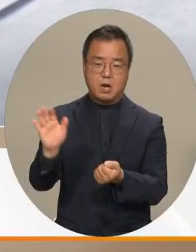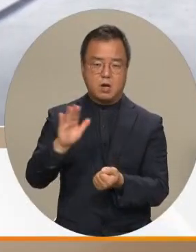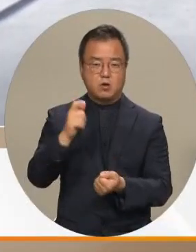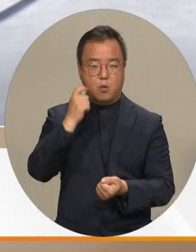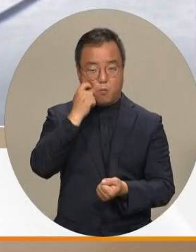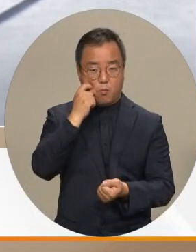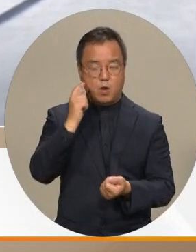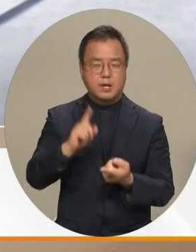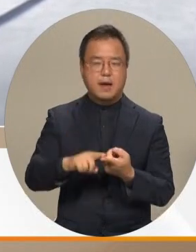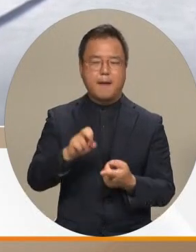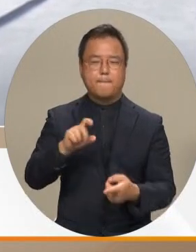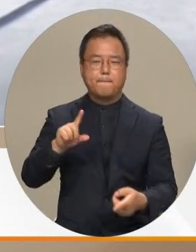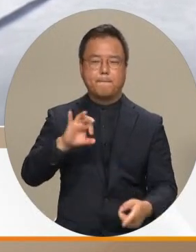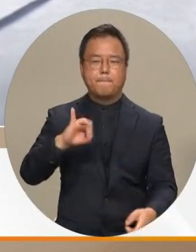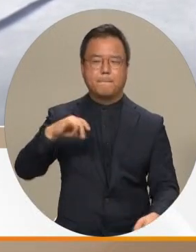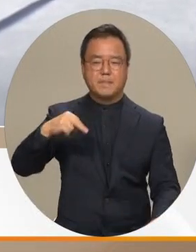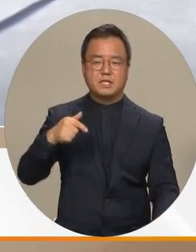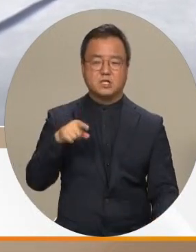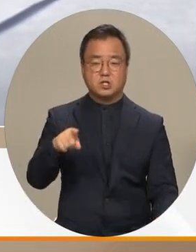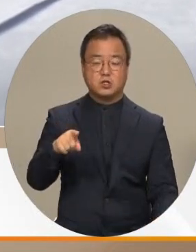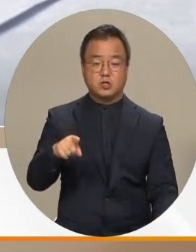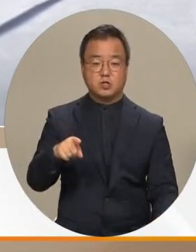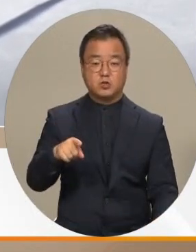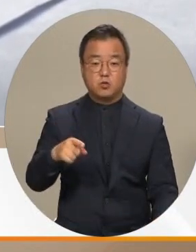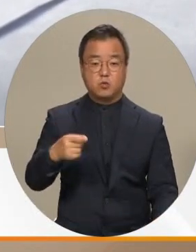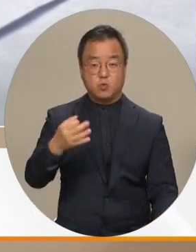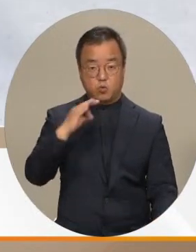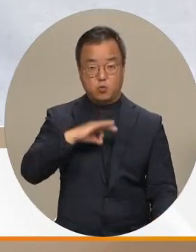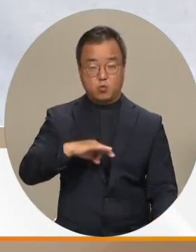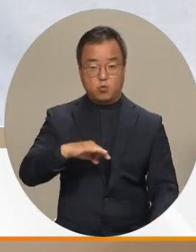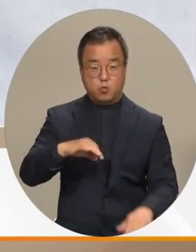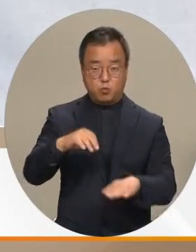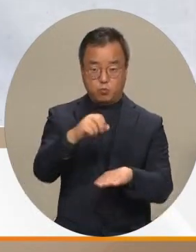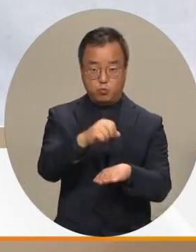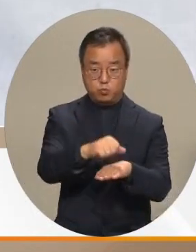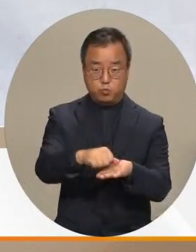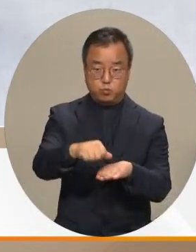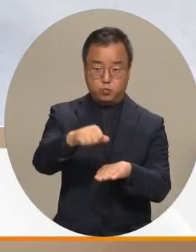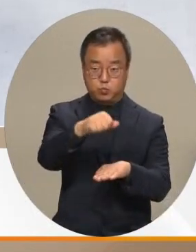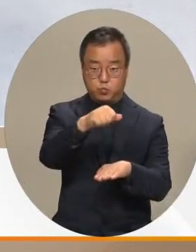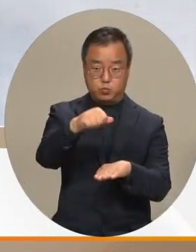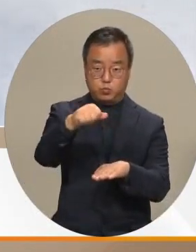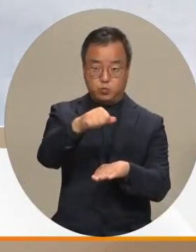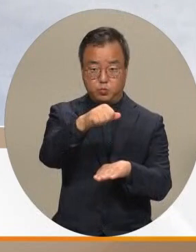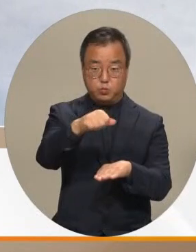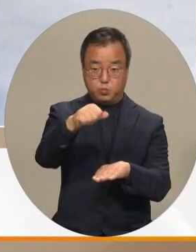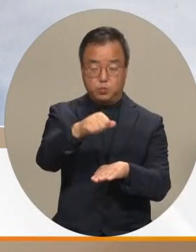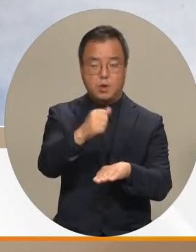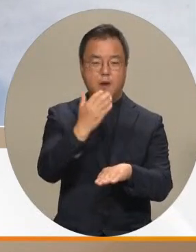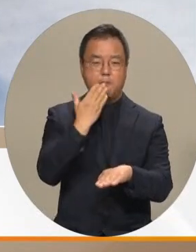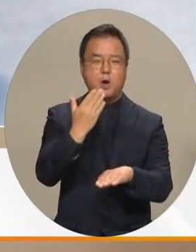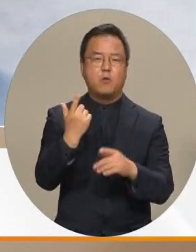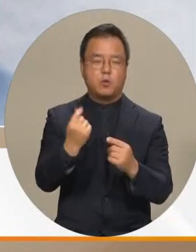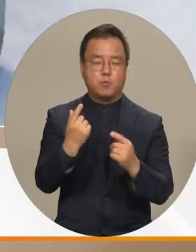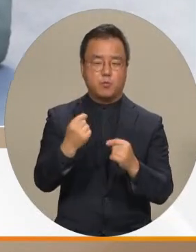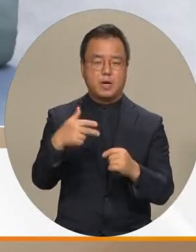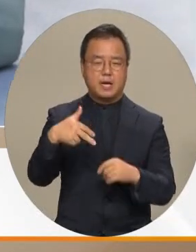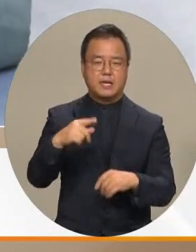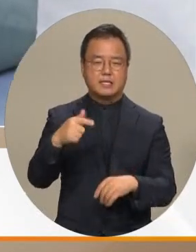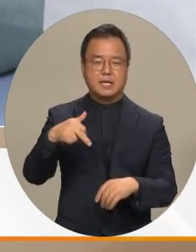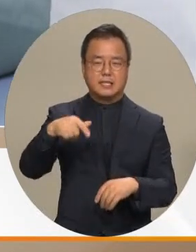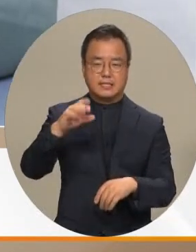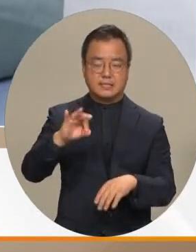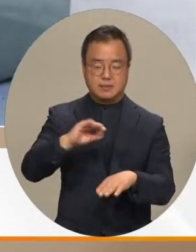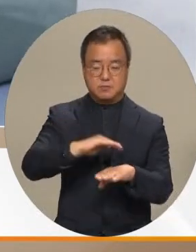마이스너 효과라고 하고요 중력을 거스르는듯한 부유한 효과 또는 중력 그 자기장 근처에 매달린 효과가